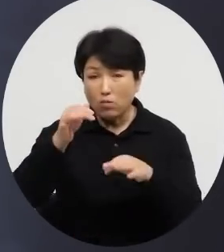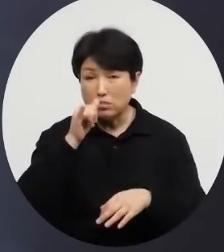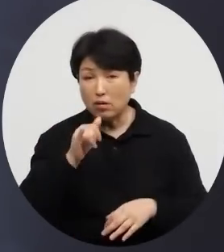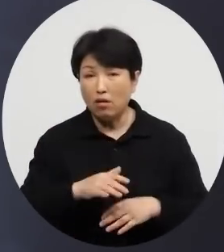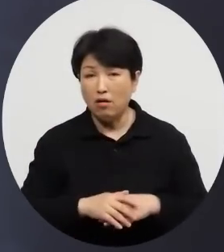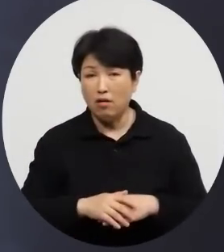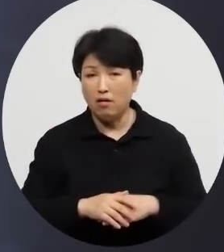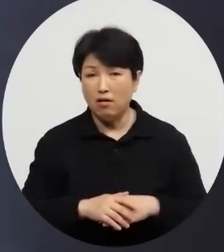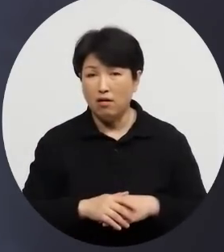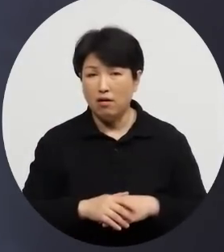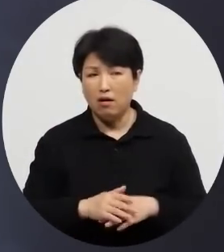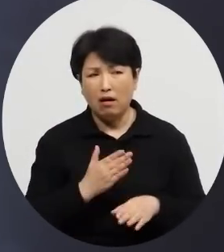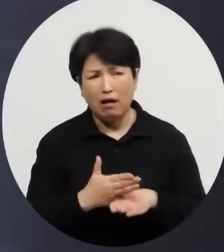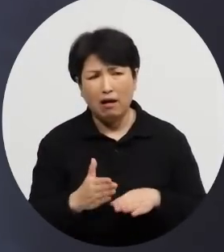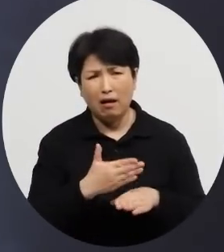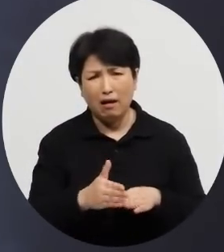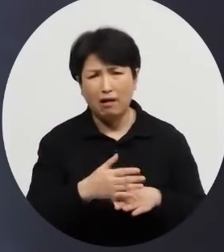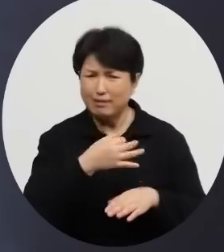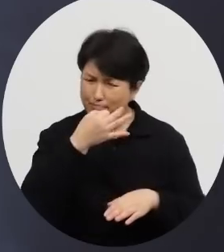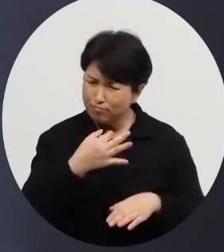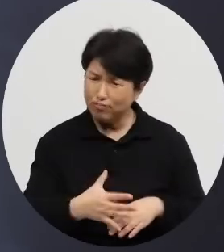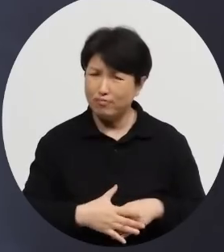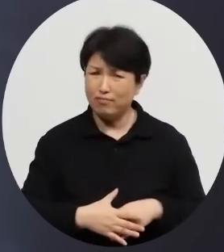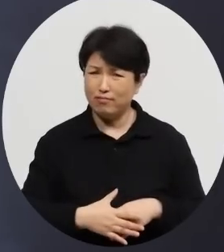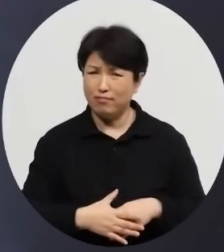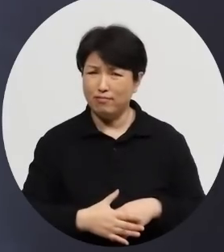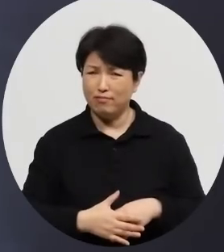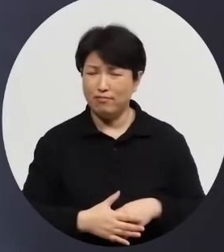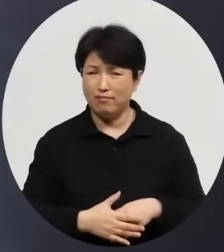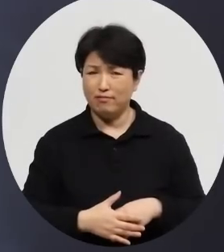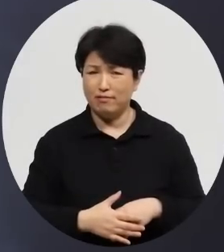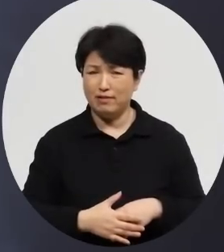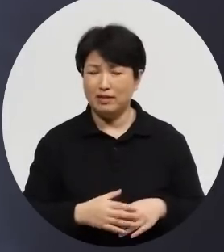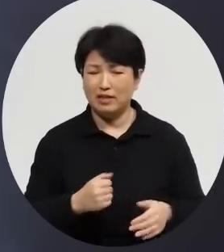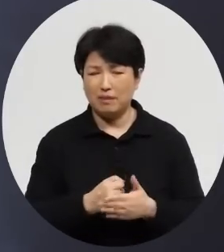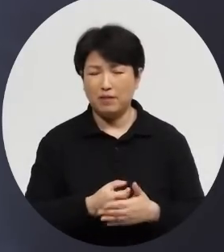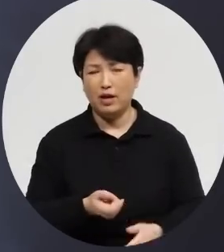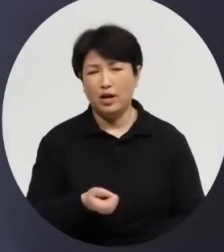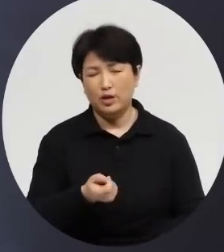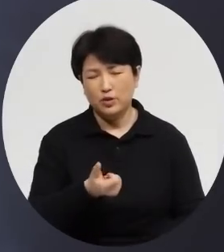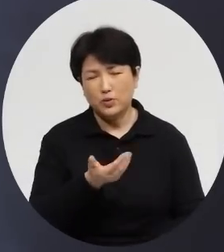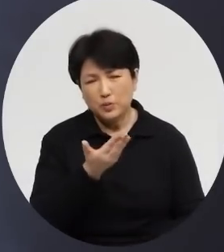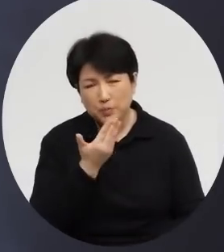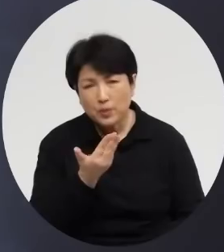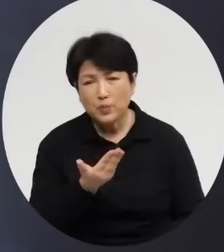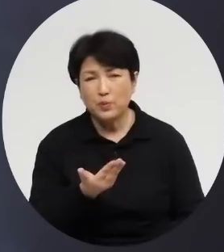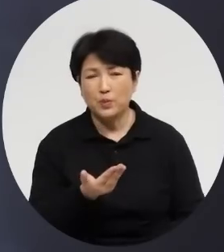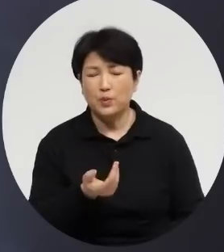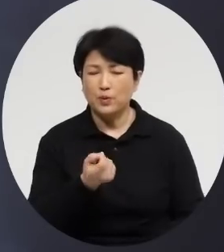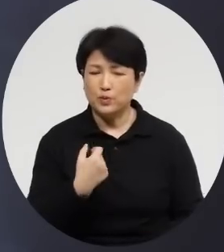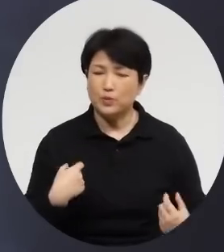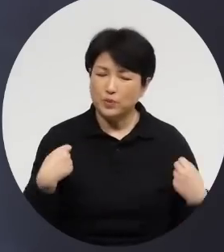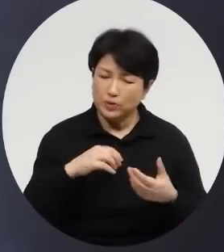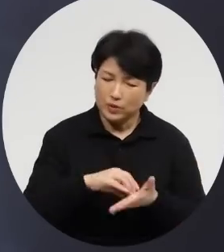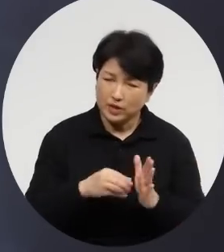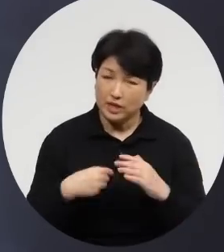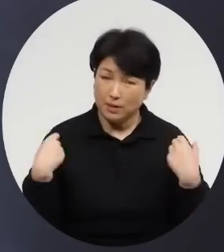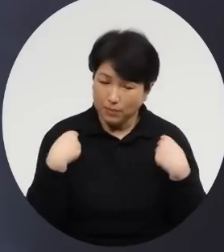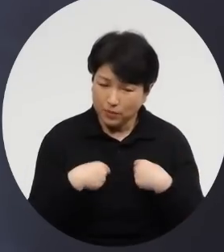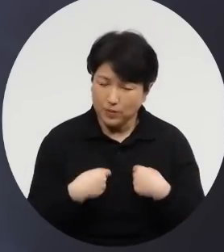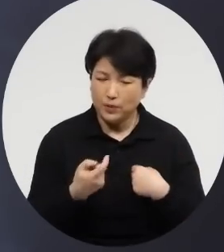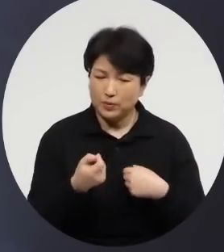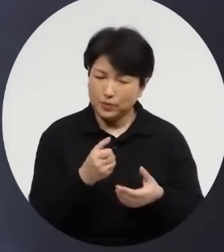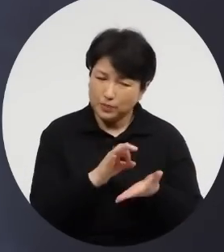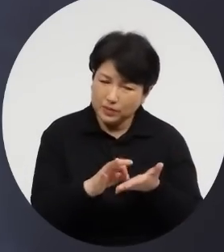금리 오르면 이제 난리 나는 거예요. 그러니까 적게 먹고 적게 입고 적게 쓰자 하는 정토